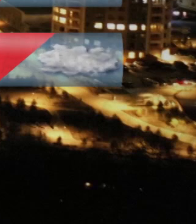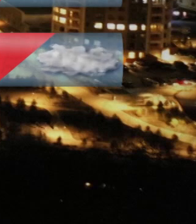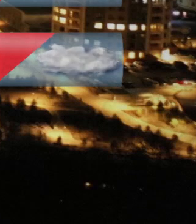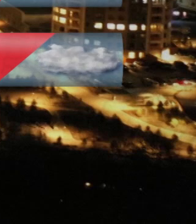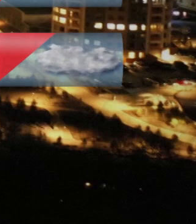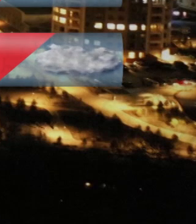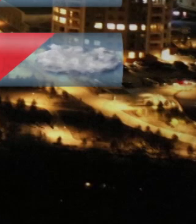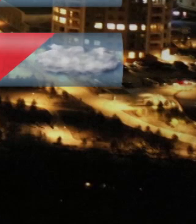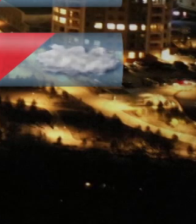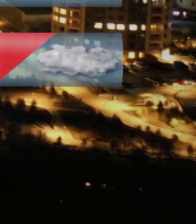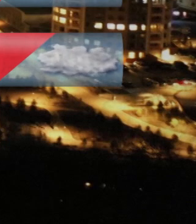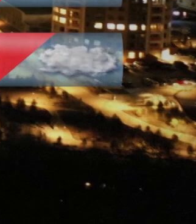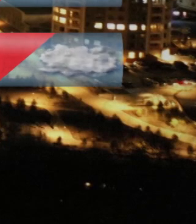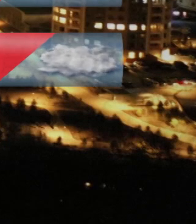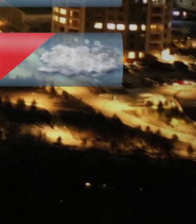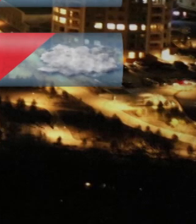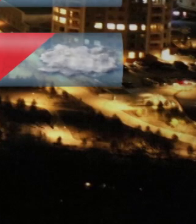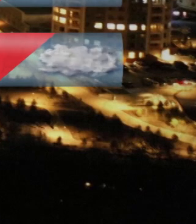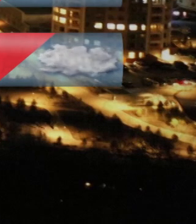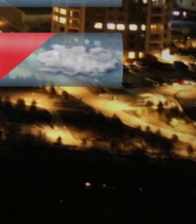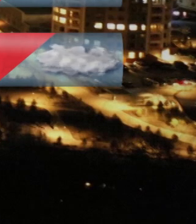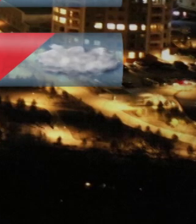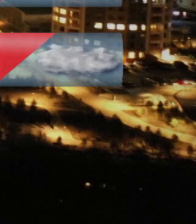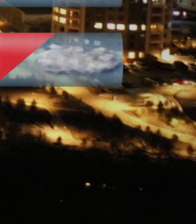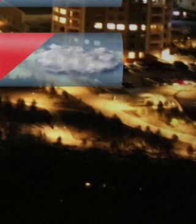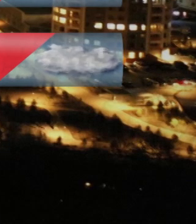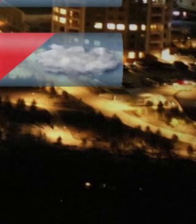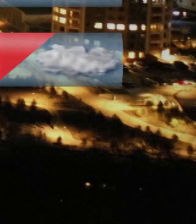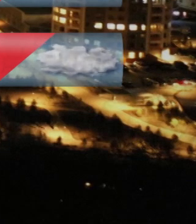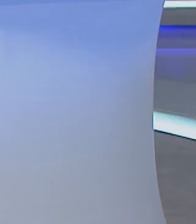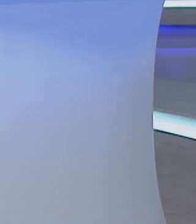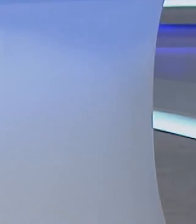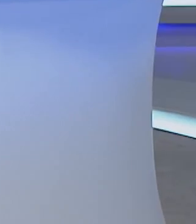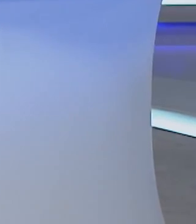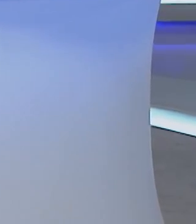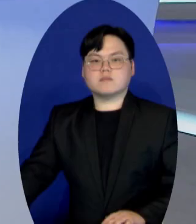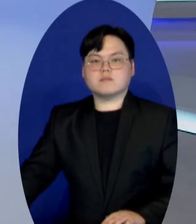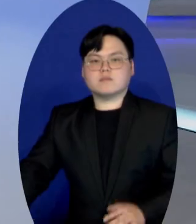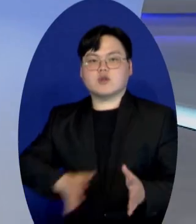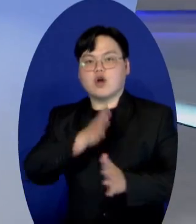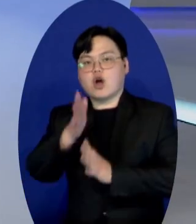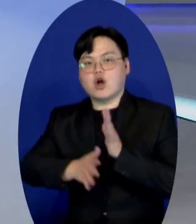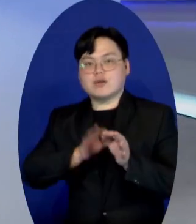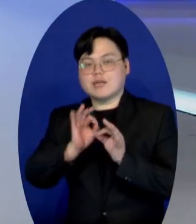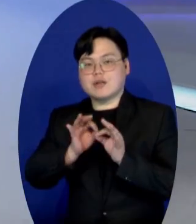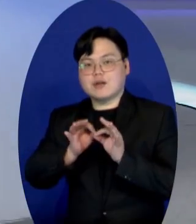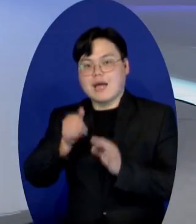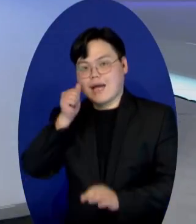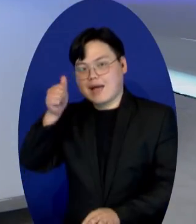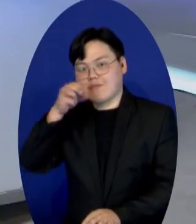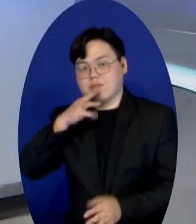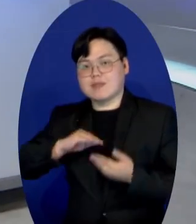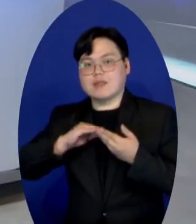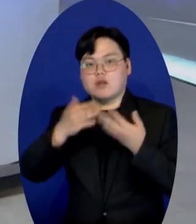15 градус дулаан махна. Өдөрт та бүхэн цагийн агаарын мэдээллийг танилцууллаа. Эрхэм үзэгчдээ бид та бүхэндээ цагийн хурдын